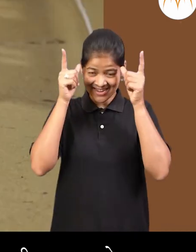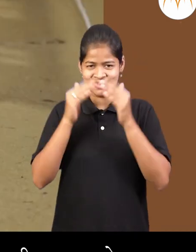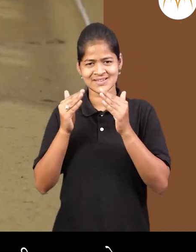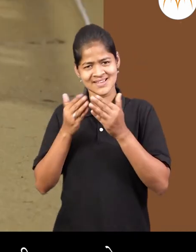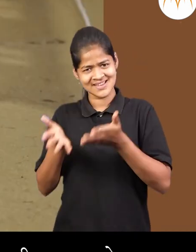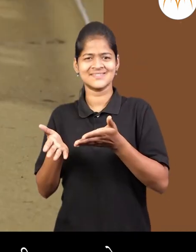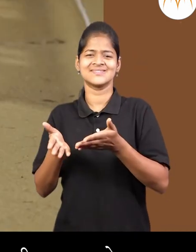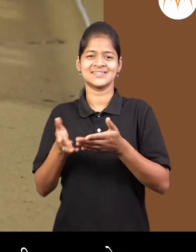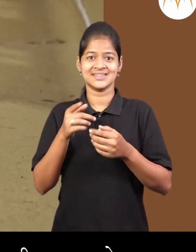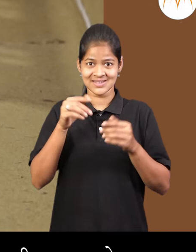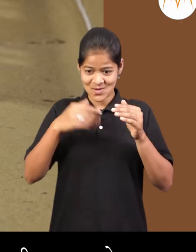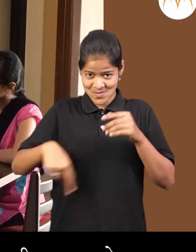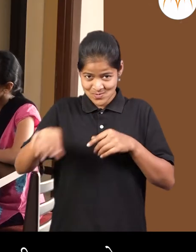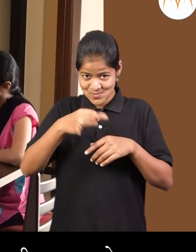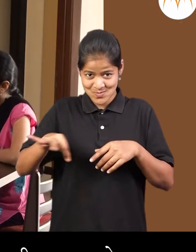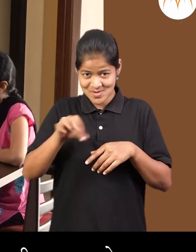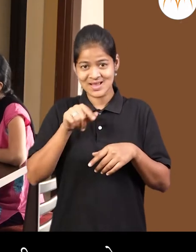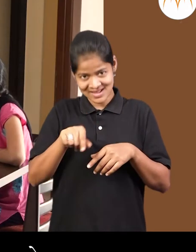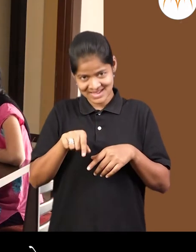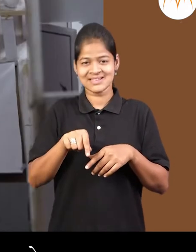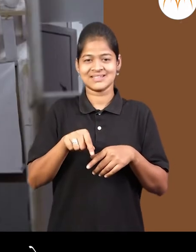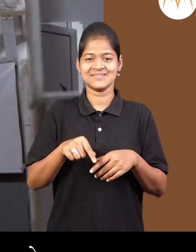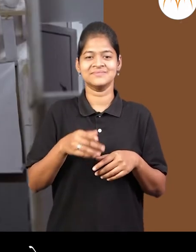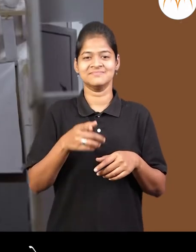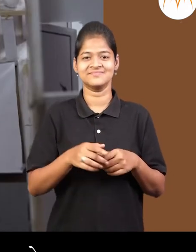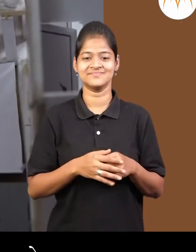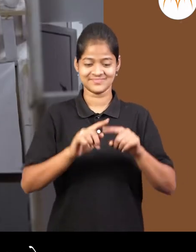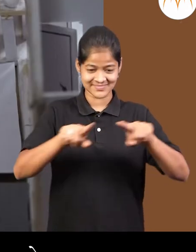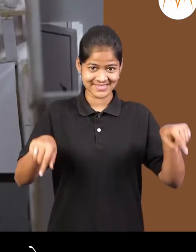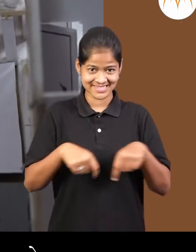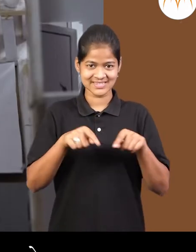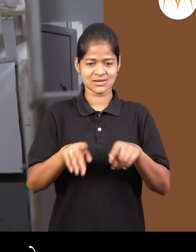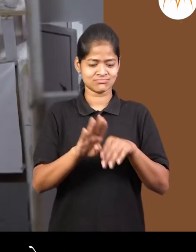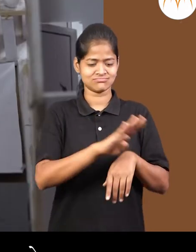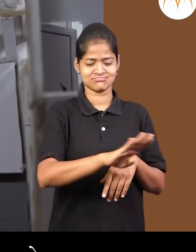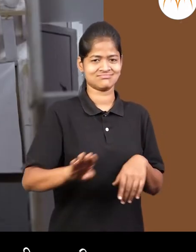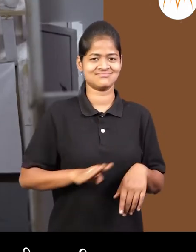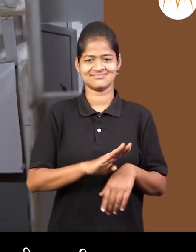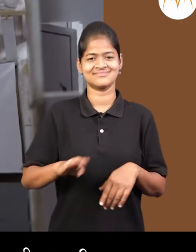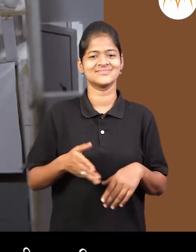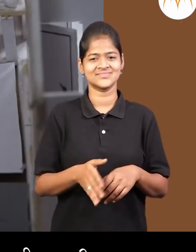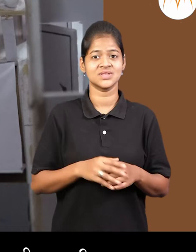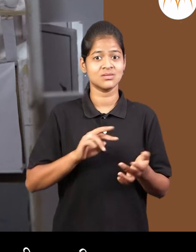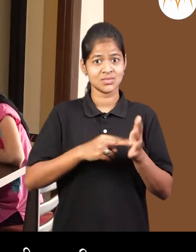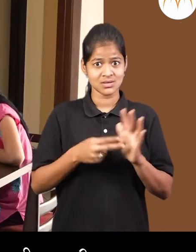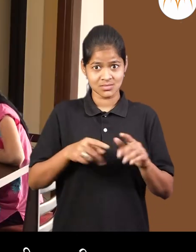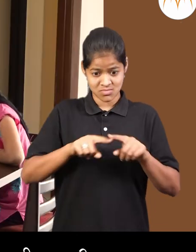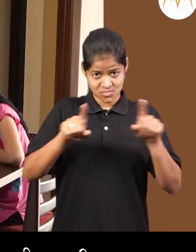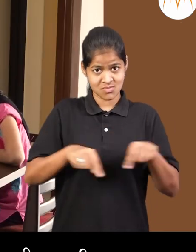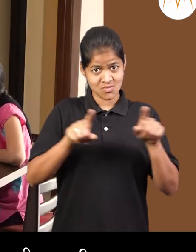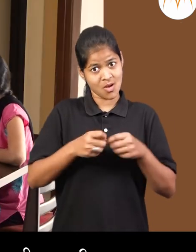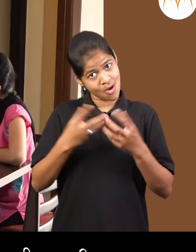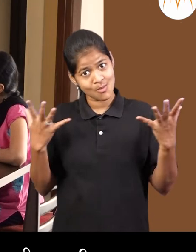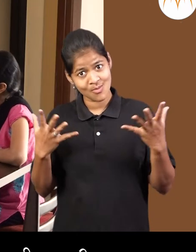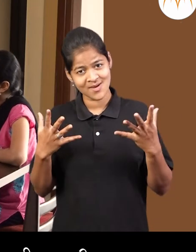गाईंचा गोठा आहे आणि ही जी मोकळी जागा आहे ना, या अंगणामध्ये नंतर फरशा टाकायच्यात आपल्याला. मग अंगणामध्ये खूप फरशा लागतील